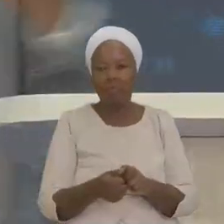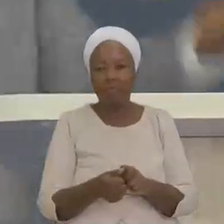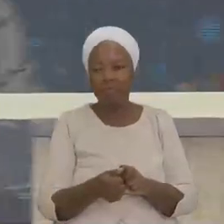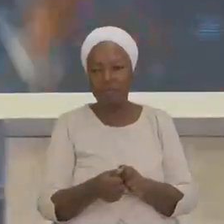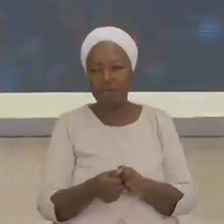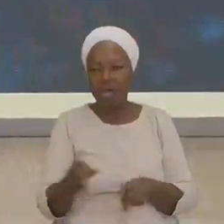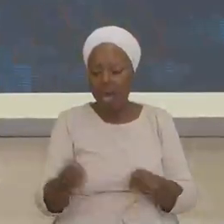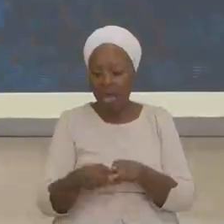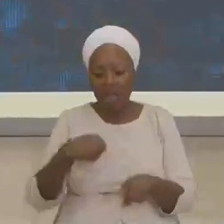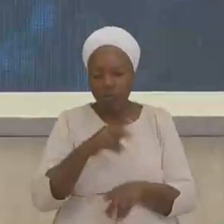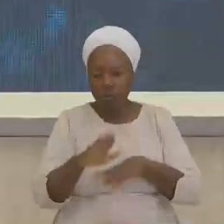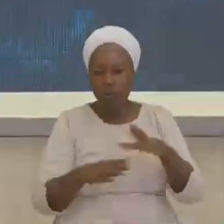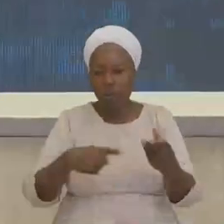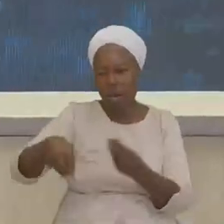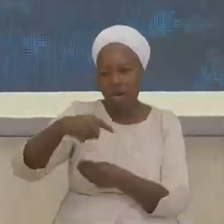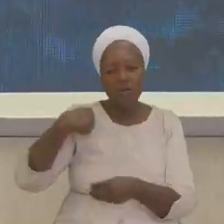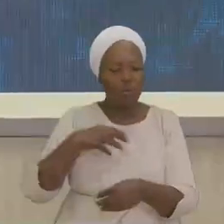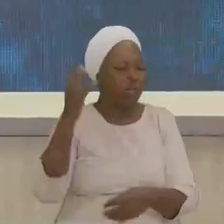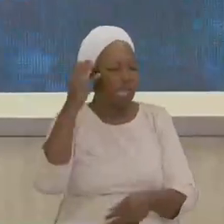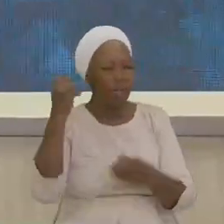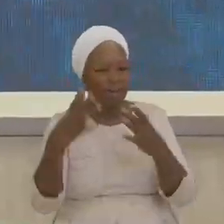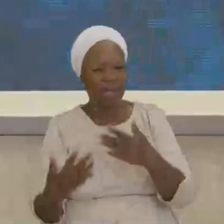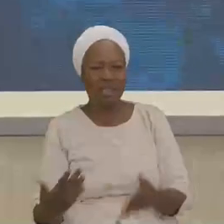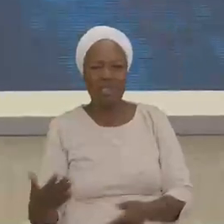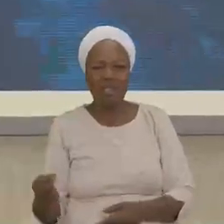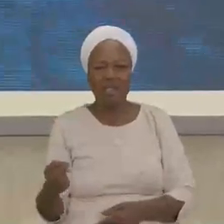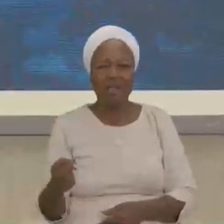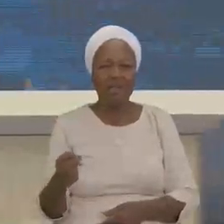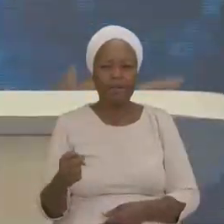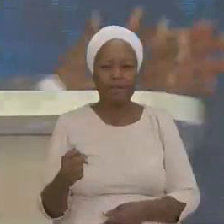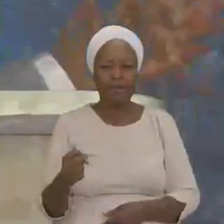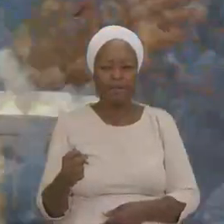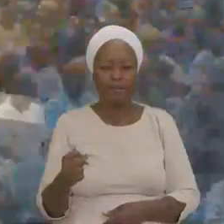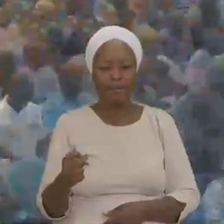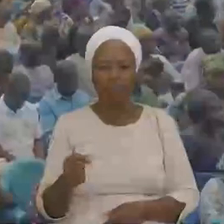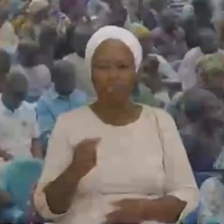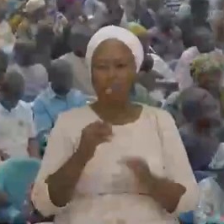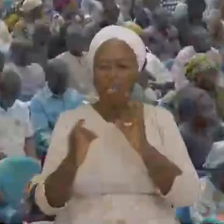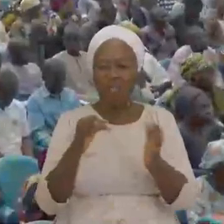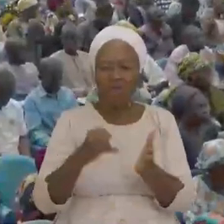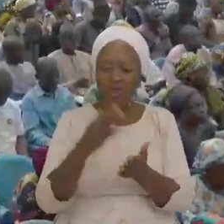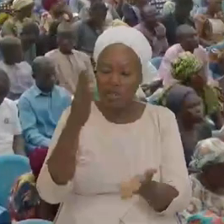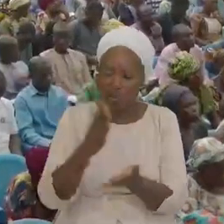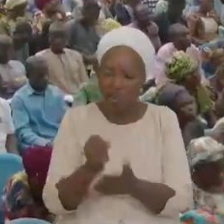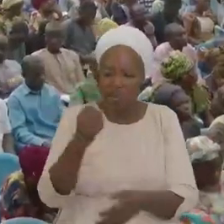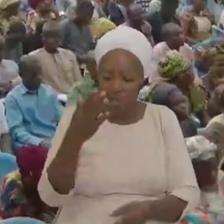là, pas de problème. Mais comme nous marchons, nous entendons beaucoup de